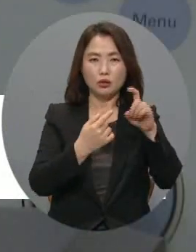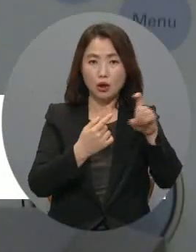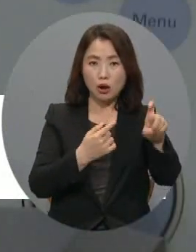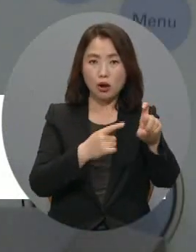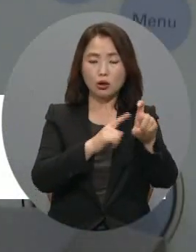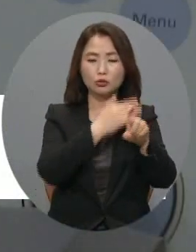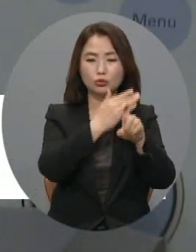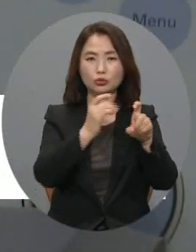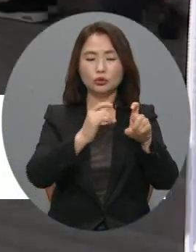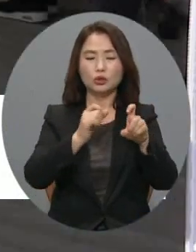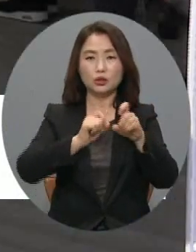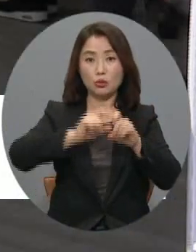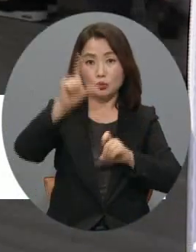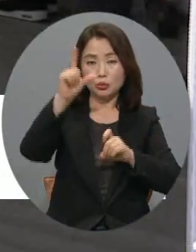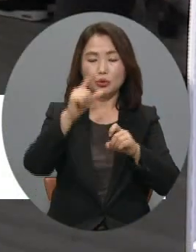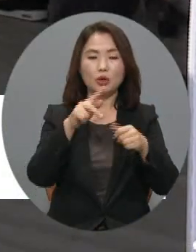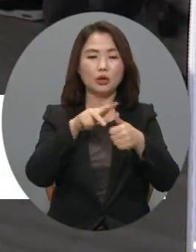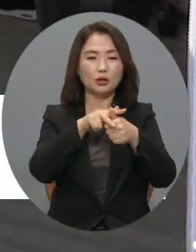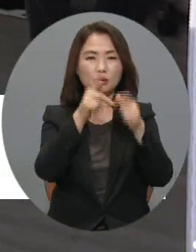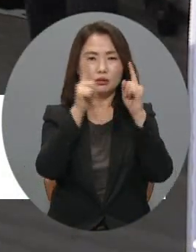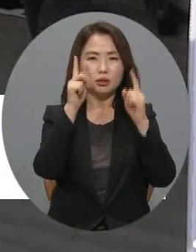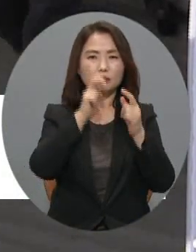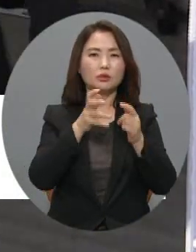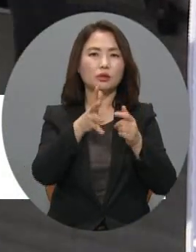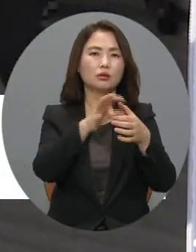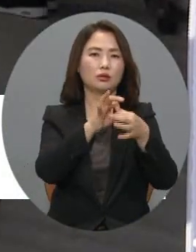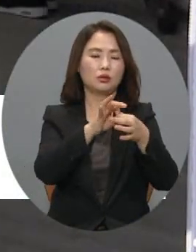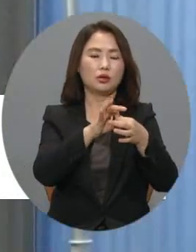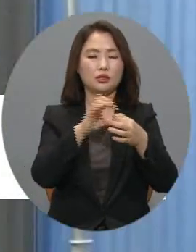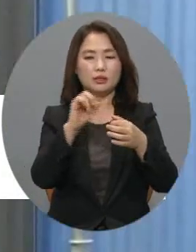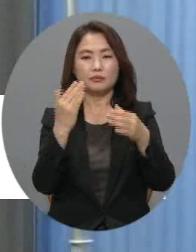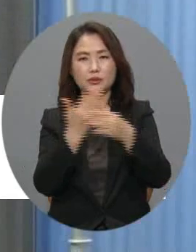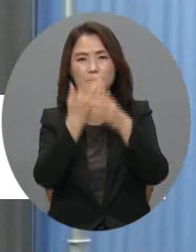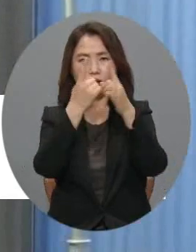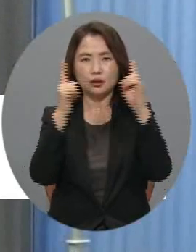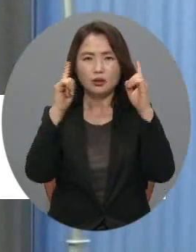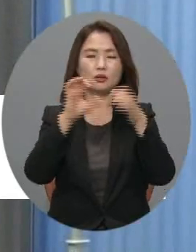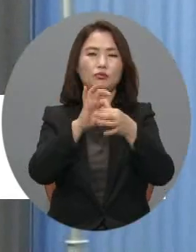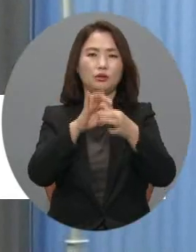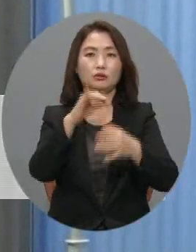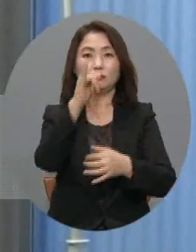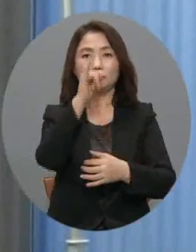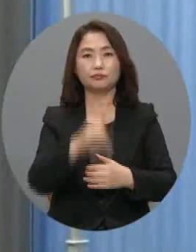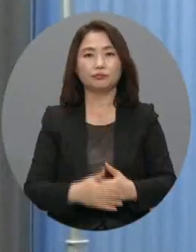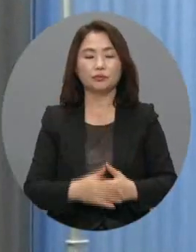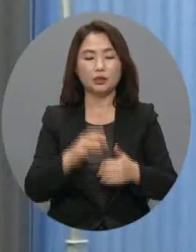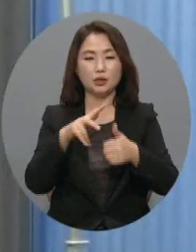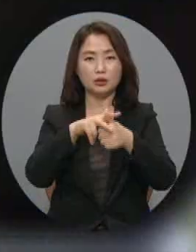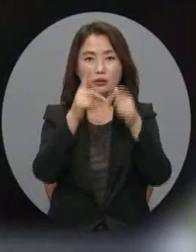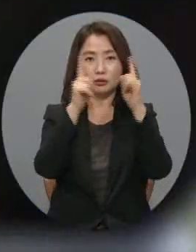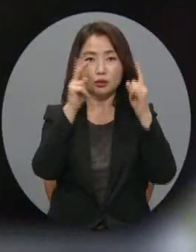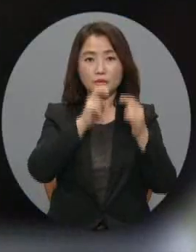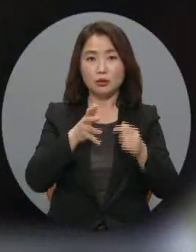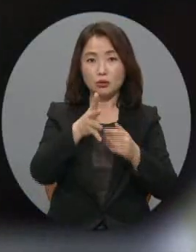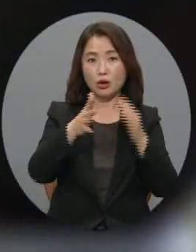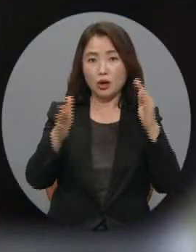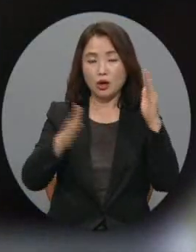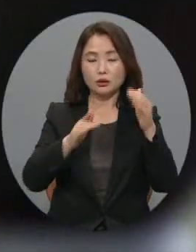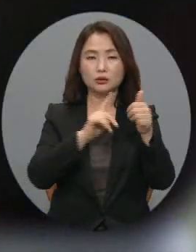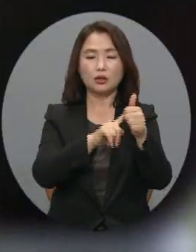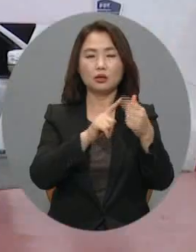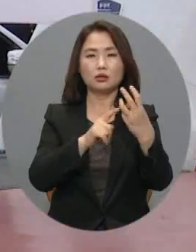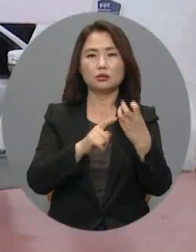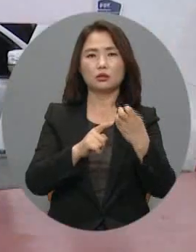10명 중 대다수는 영남대 음대 관련 또는 김천대 관련입니다 영남대 음대 과연 환자는